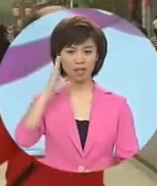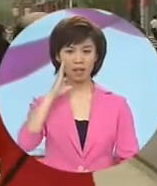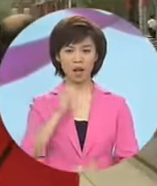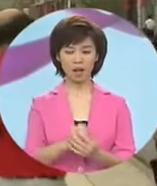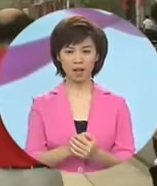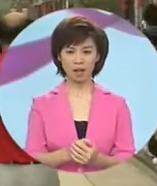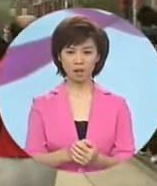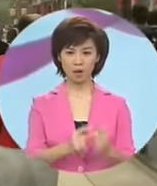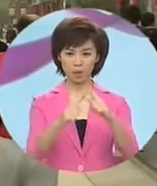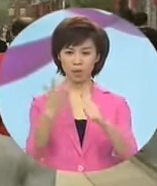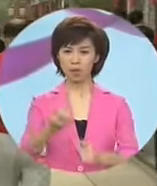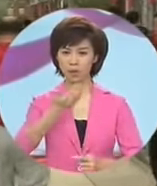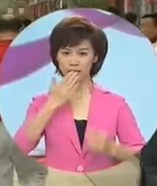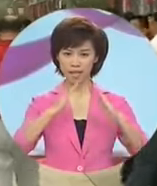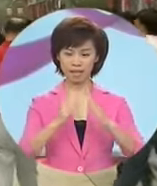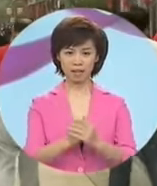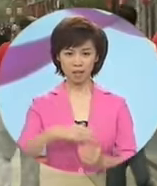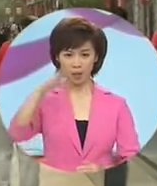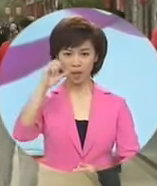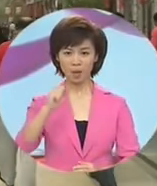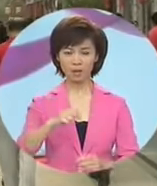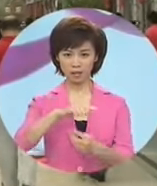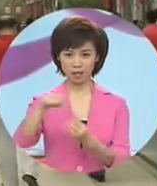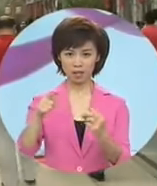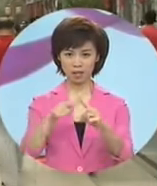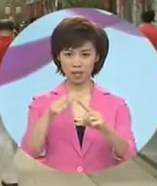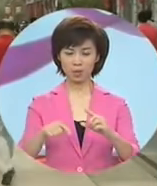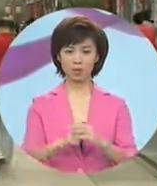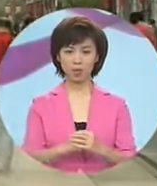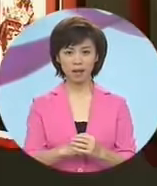餐饮区、精品酒店及高档商业区、四合院体验区、娱乐休闲区5。